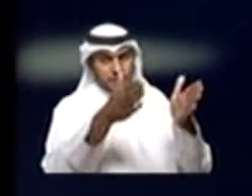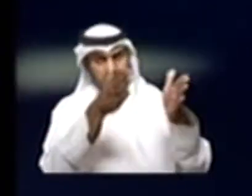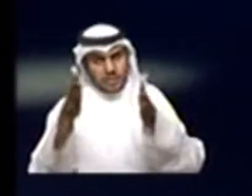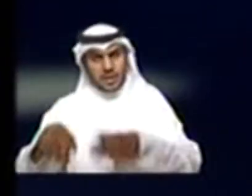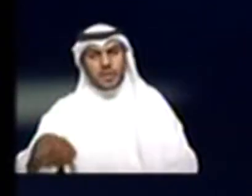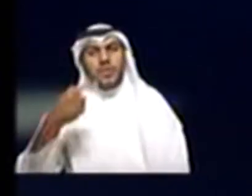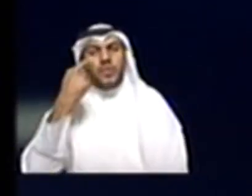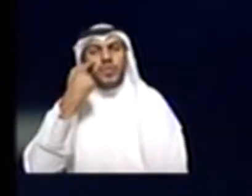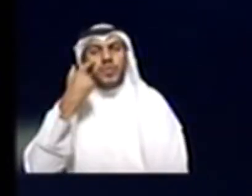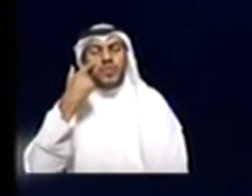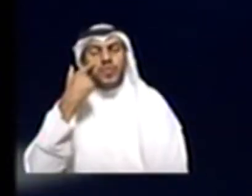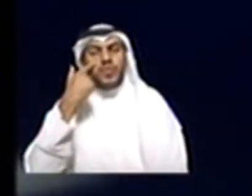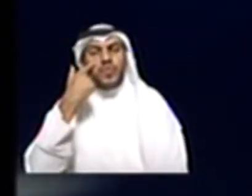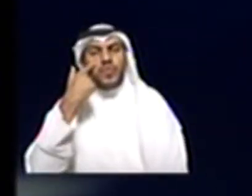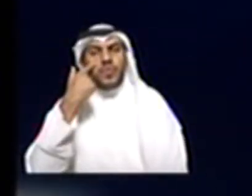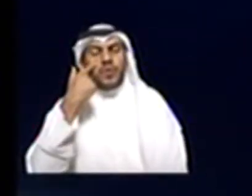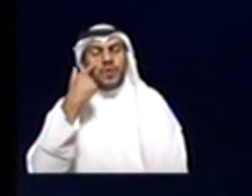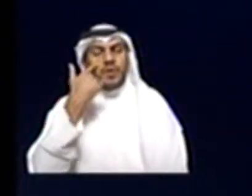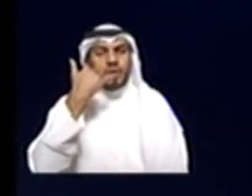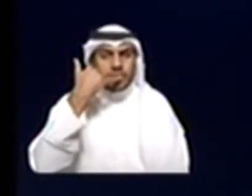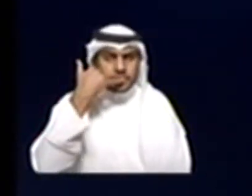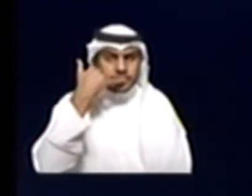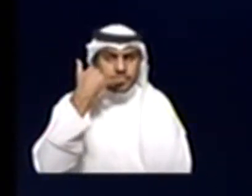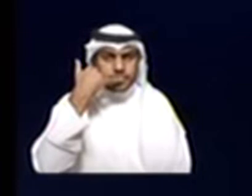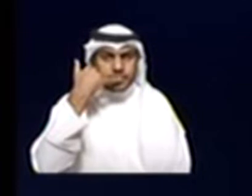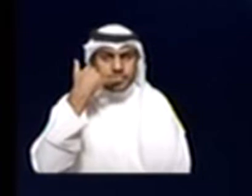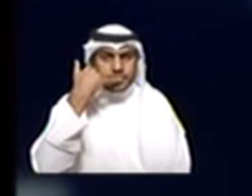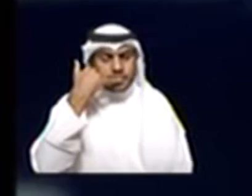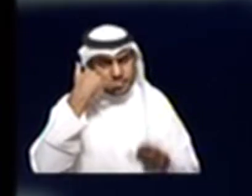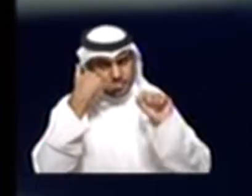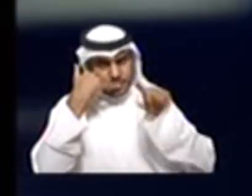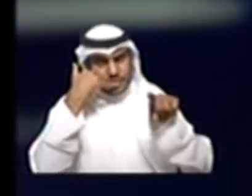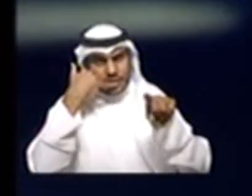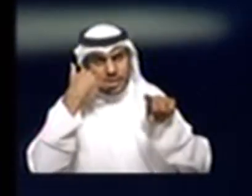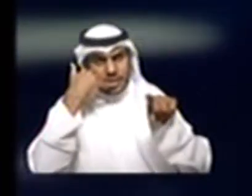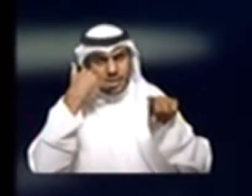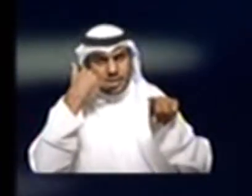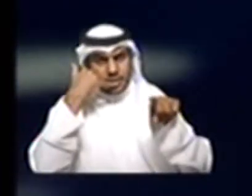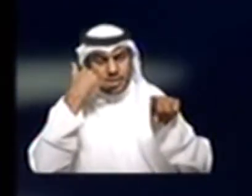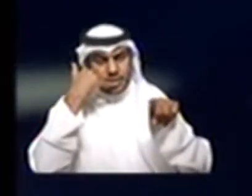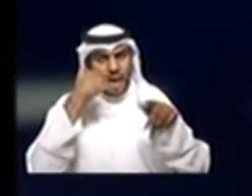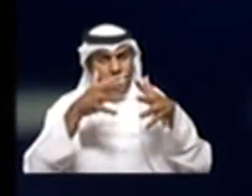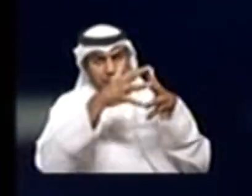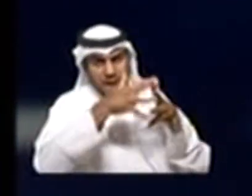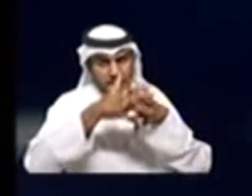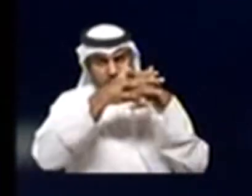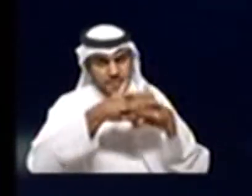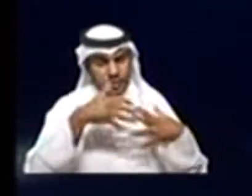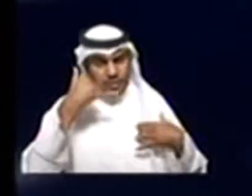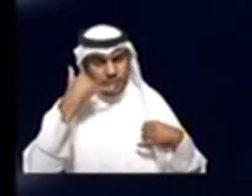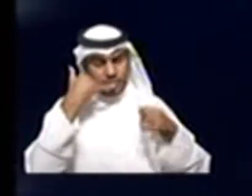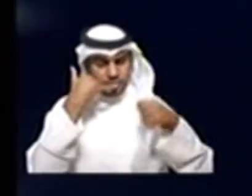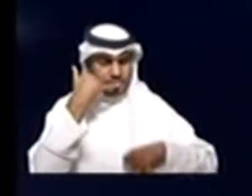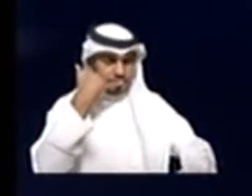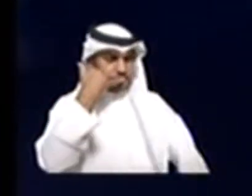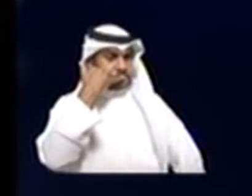وللمزيد من المتابعة معنا من واشنطن مراسلة تلفزيون دولة الكويت داليا الكومي. داليا، ما هي آخر المستجدات